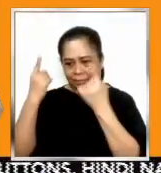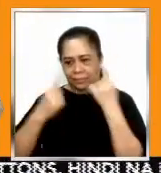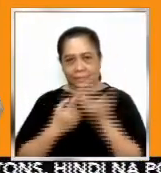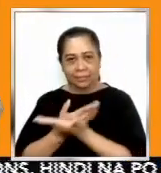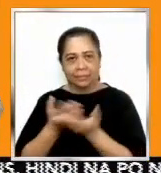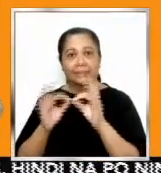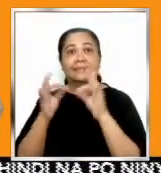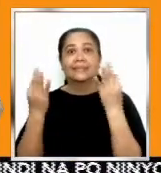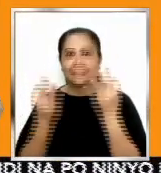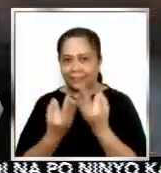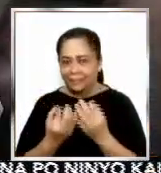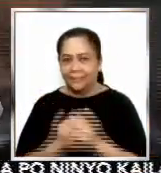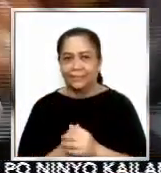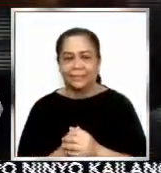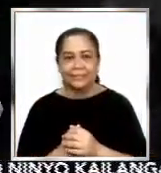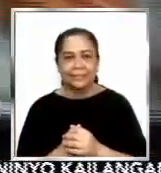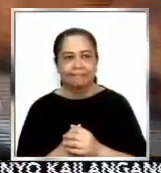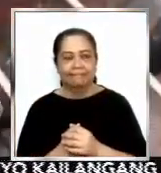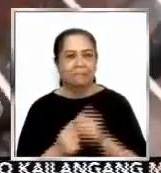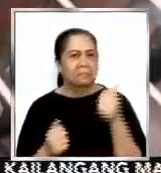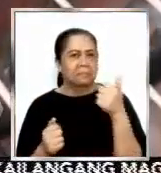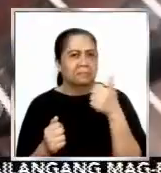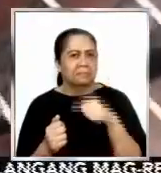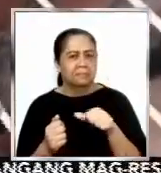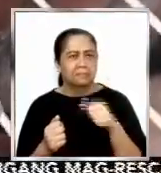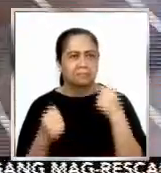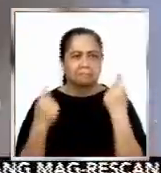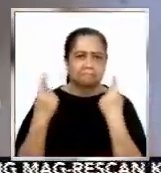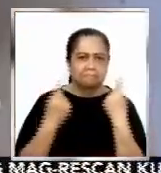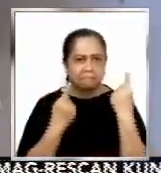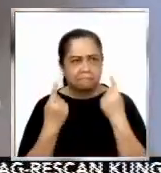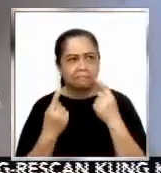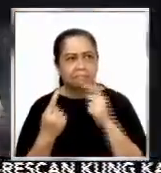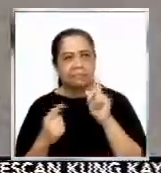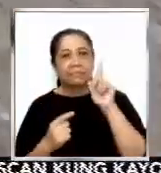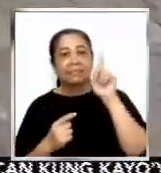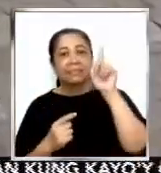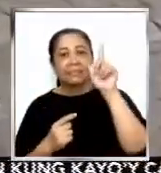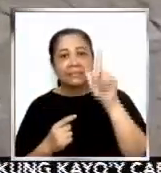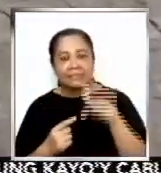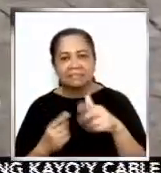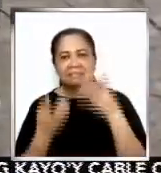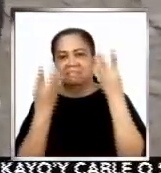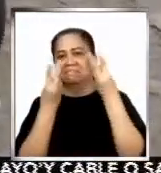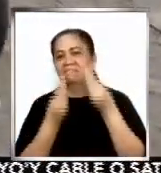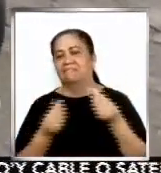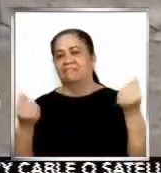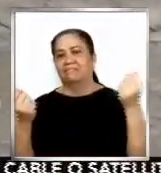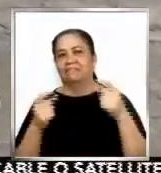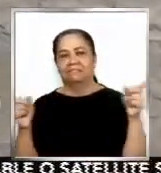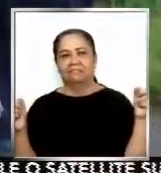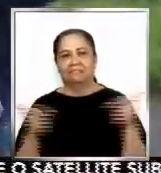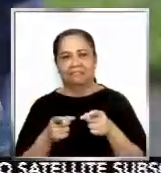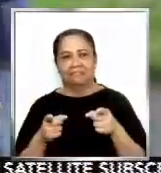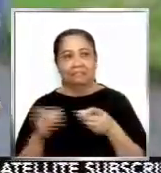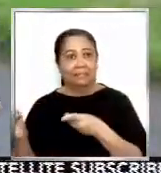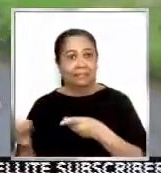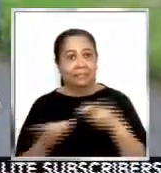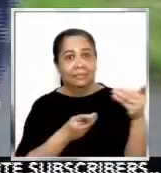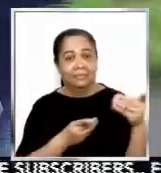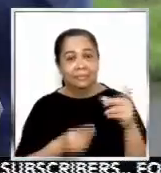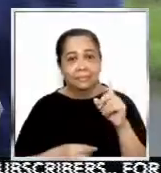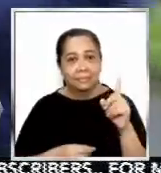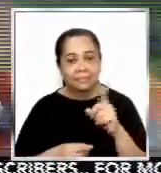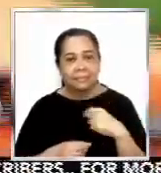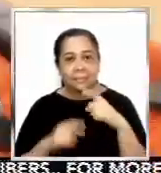pamilya. Ang anumang agam-agam, kalaunan, naglaho nang sa isang delivery niya. Nakamask